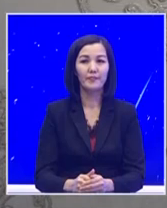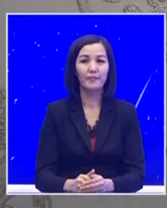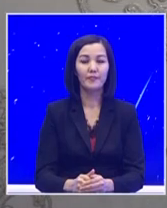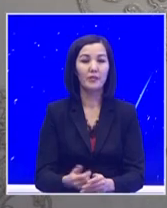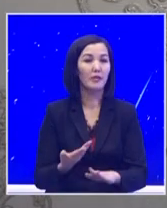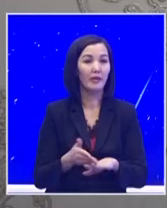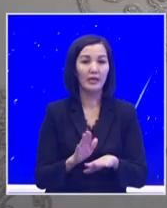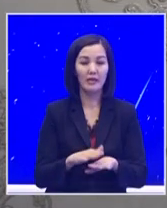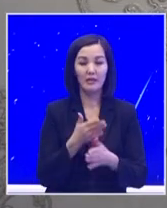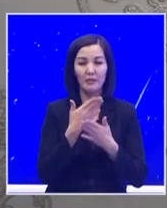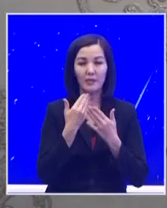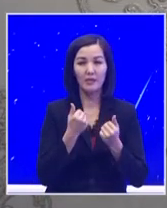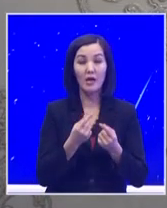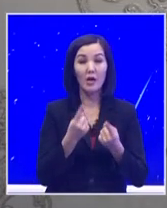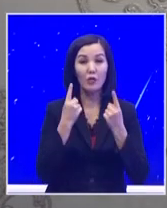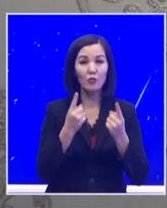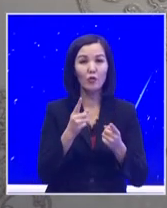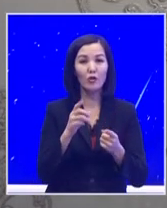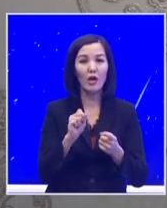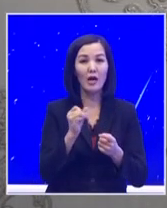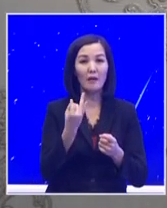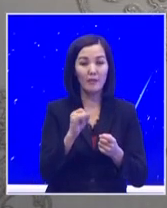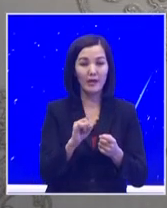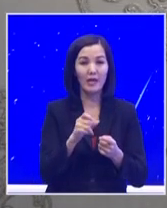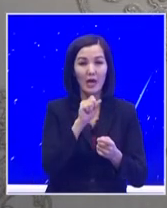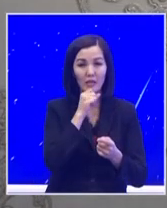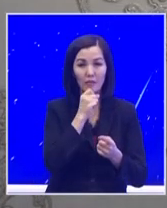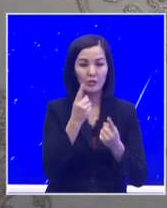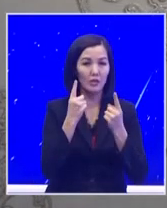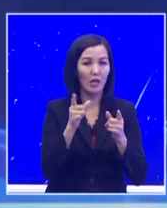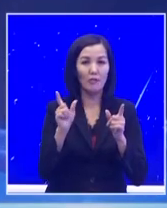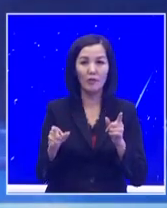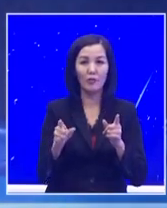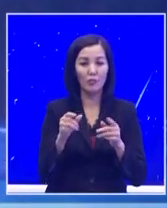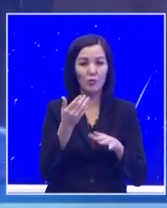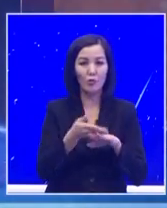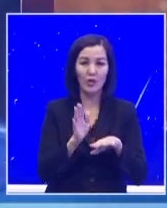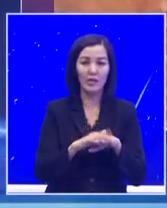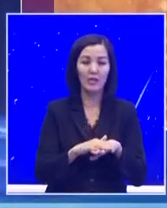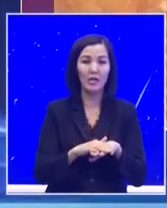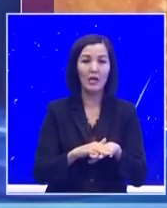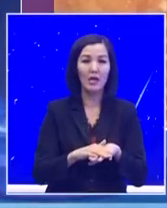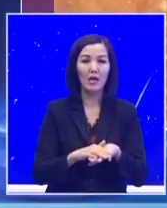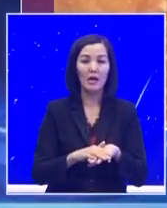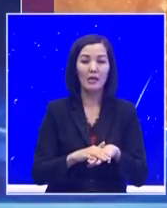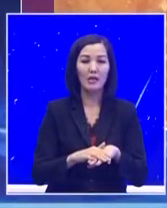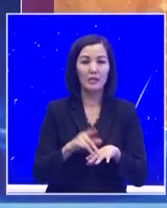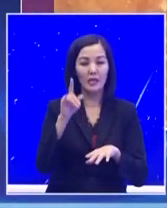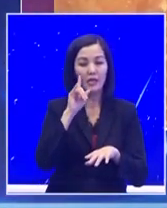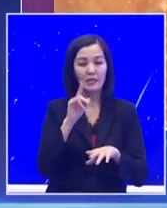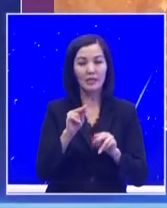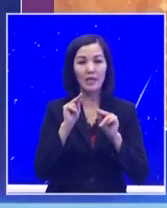Ондай қиын емес енді тақпақ шығарған, бірақ енді Абай атамыздай алып тұлға болу қиындау. Қазақстан Республикасы әділет министрлігі